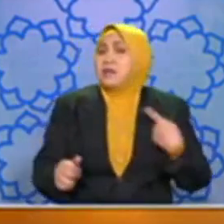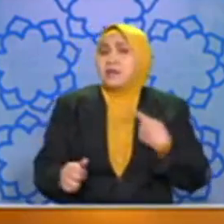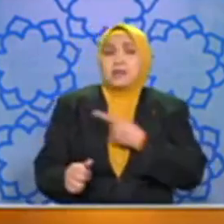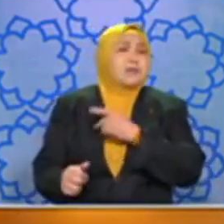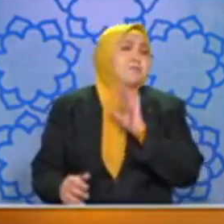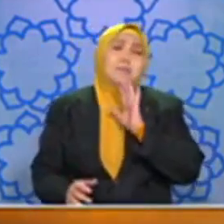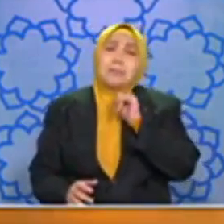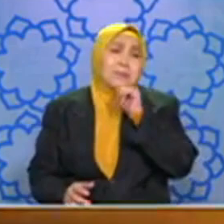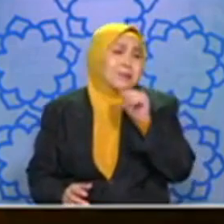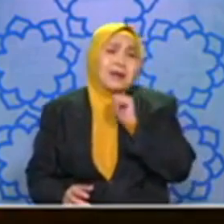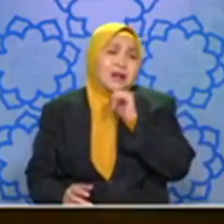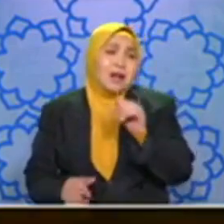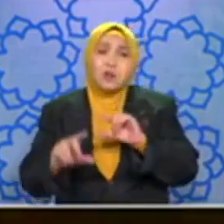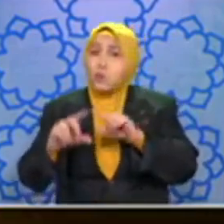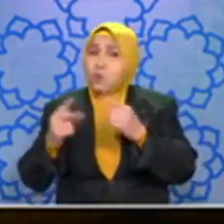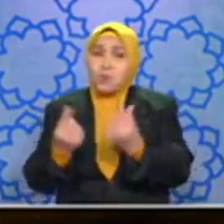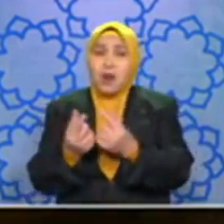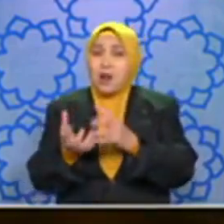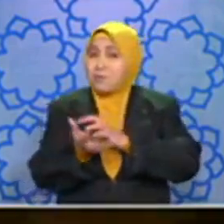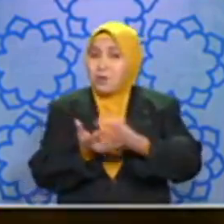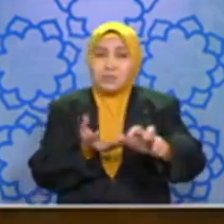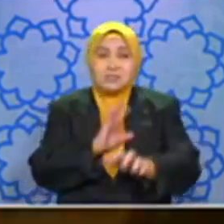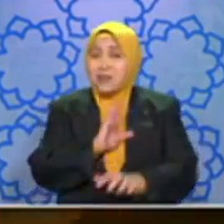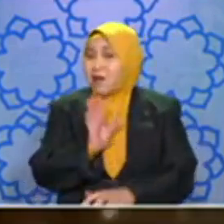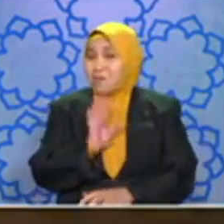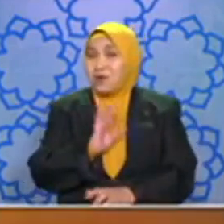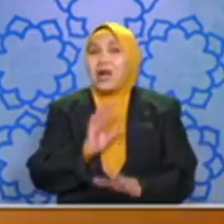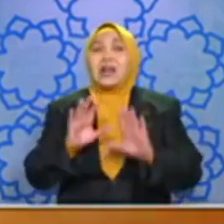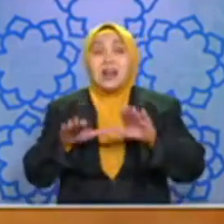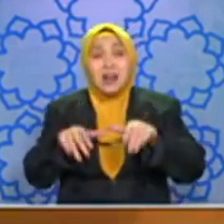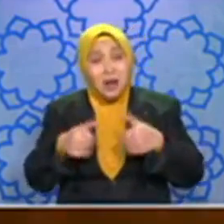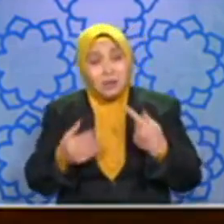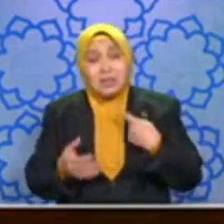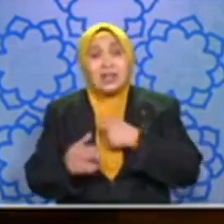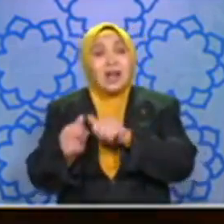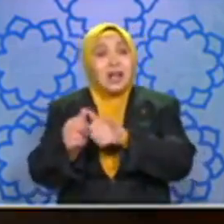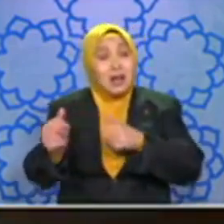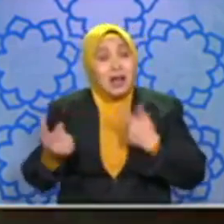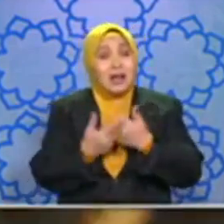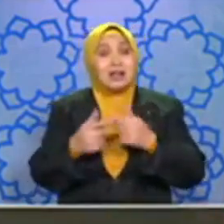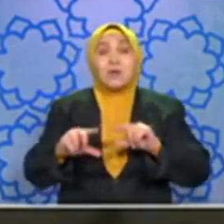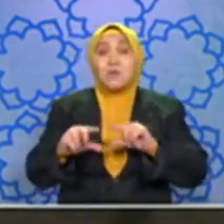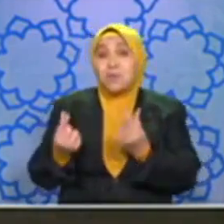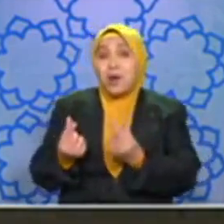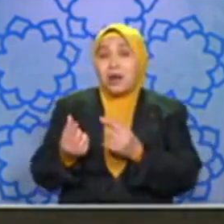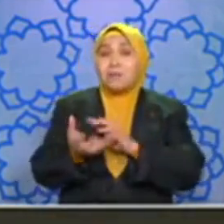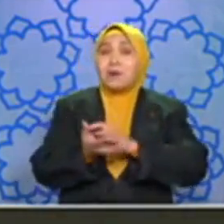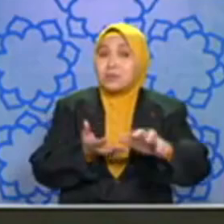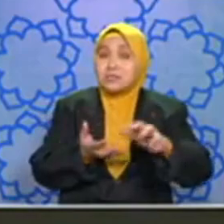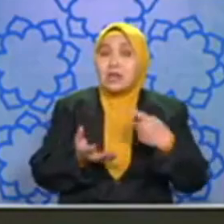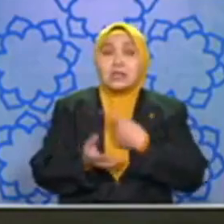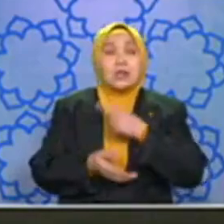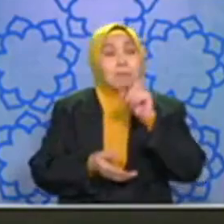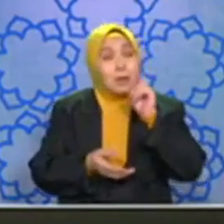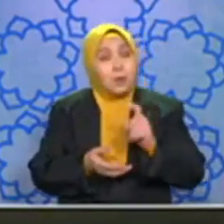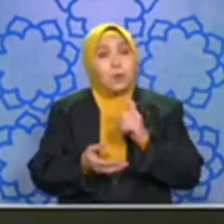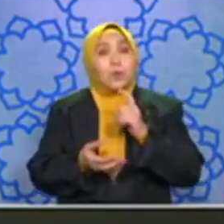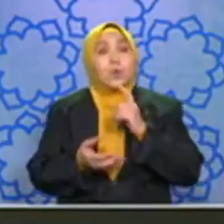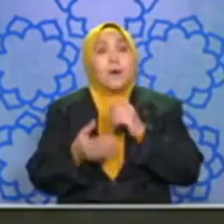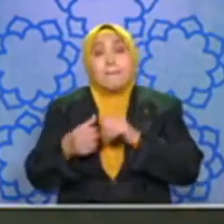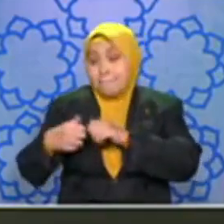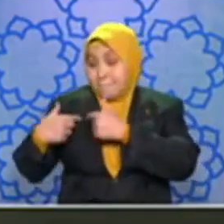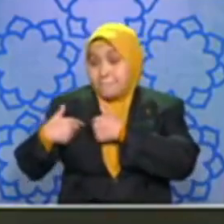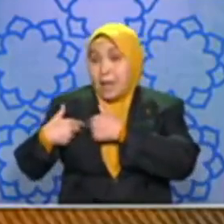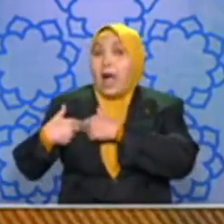bukanlah kumpulan perosak. Bagaimana nak elakkan kita daripada jadi kumpulan perosak ini? Kita perlu baiki hati